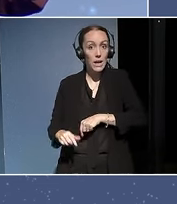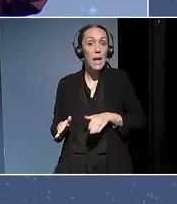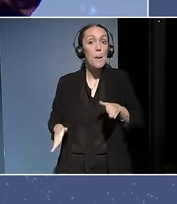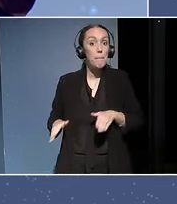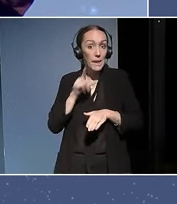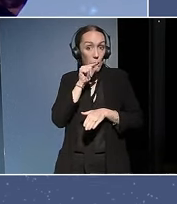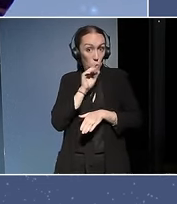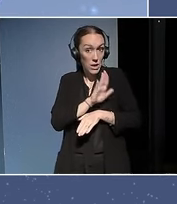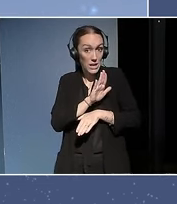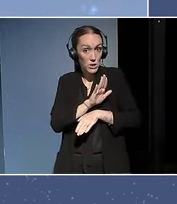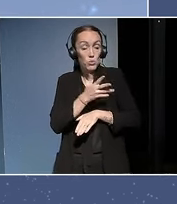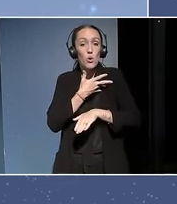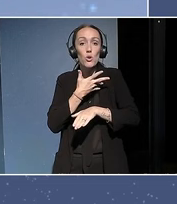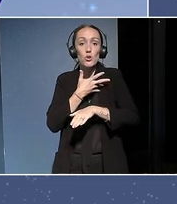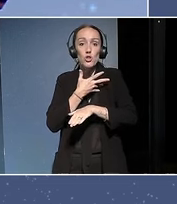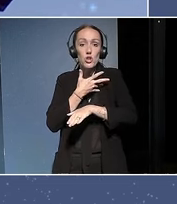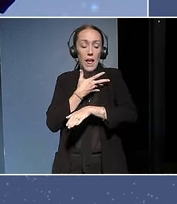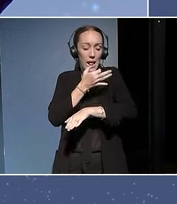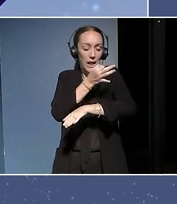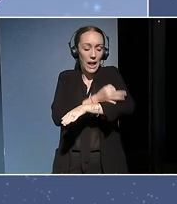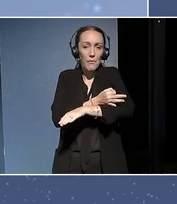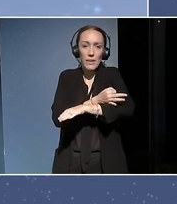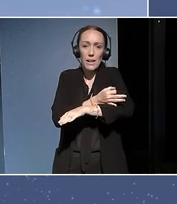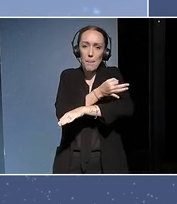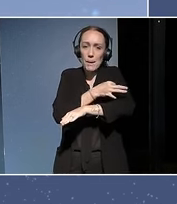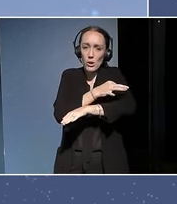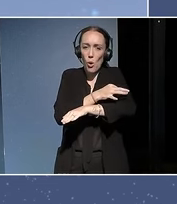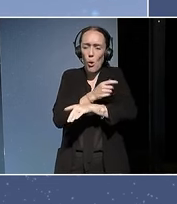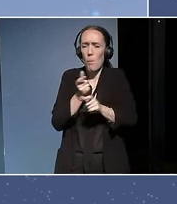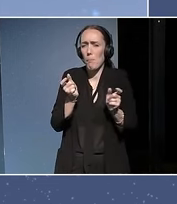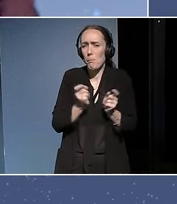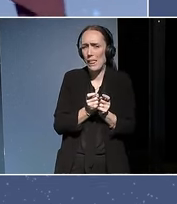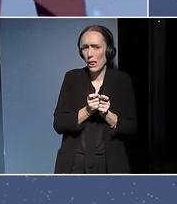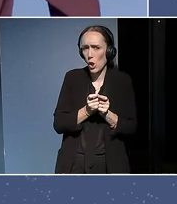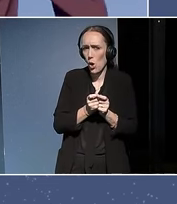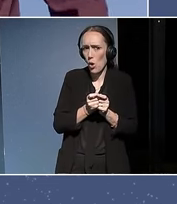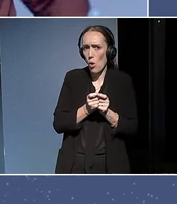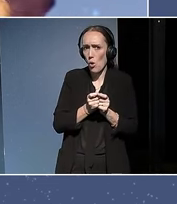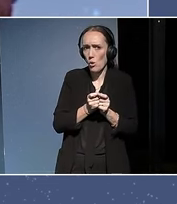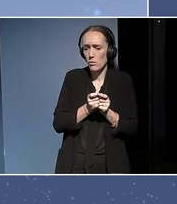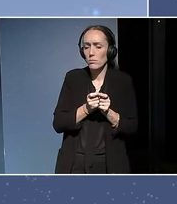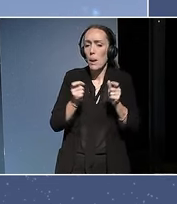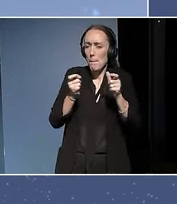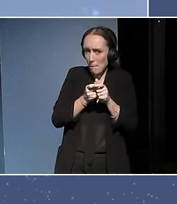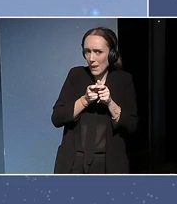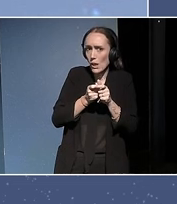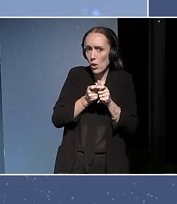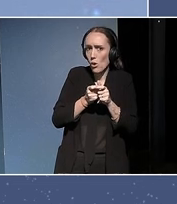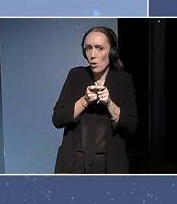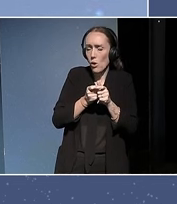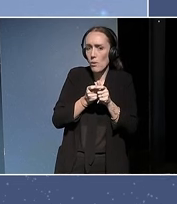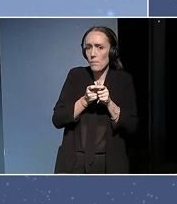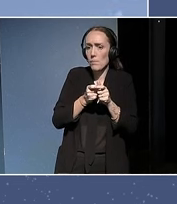hanno la cavità midollare molto ridotta ed è quella più paragonabile a quel alla